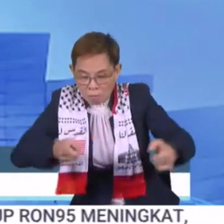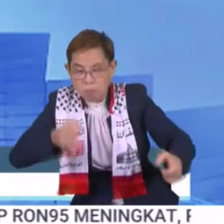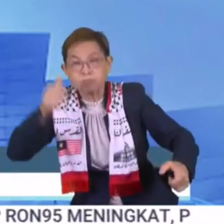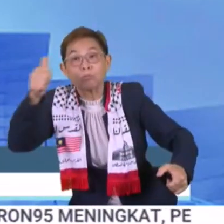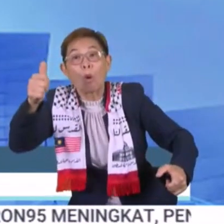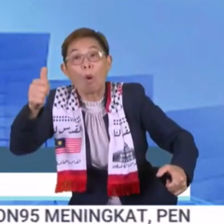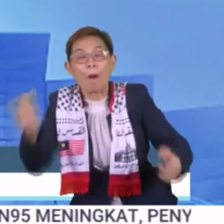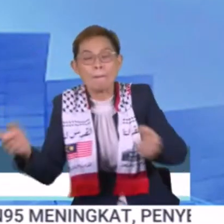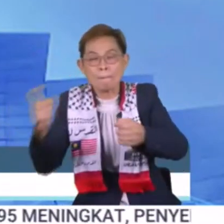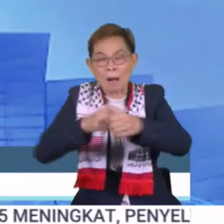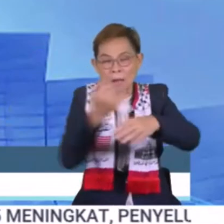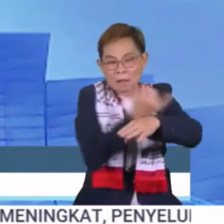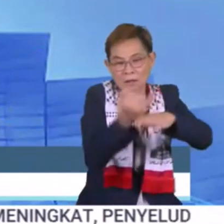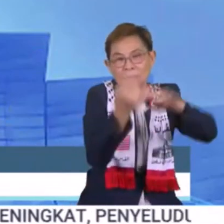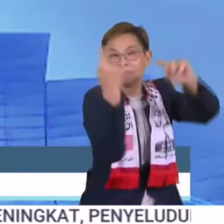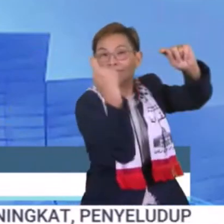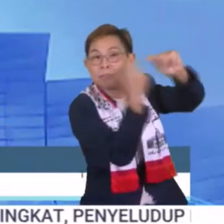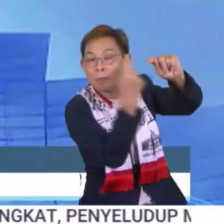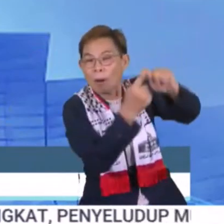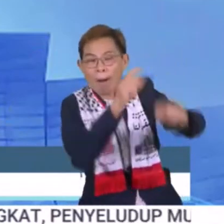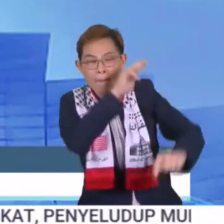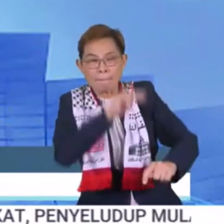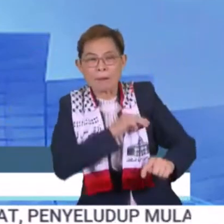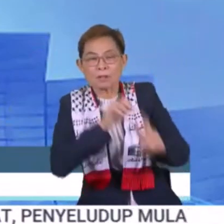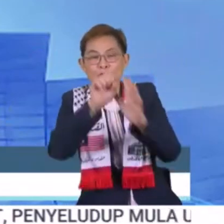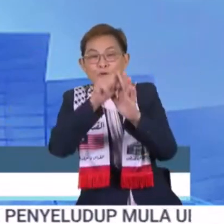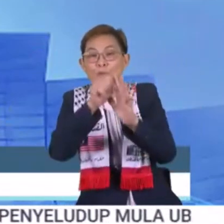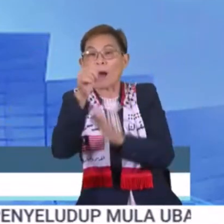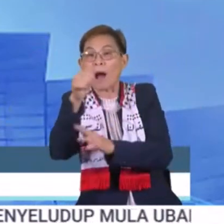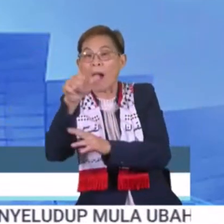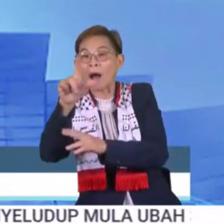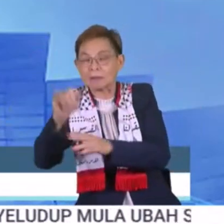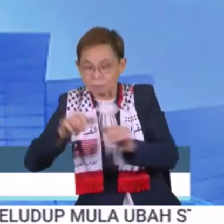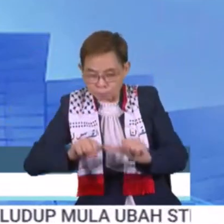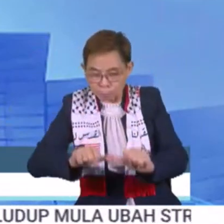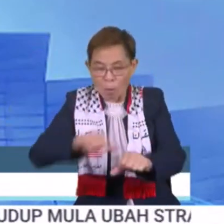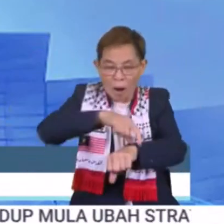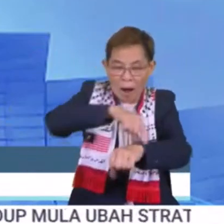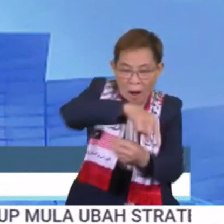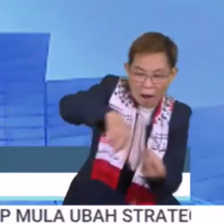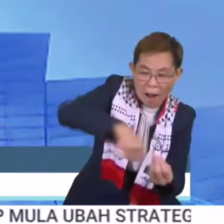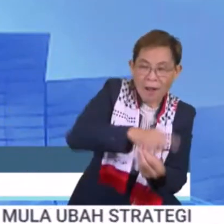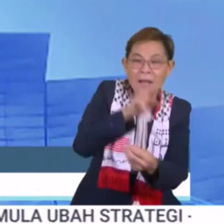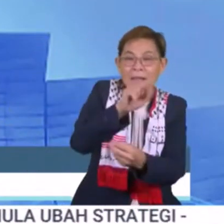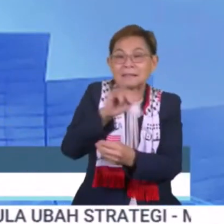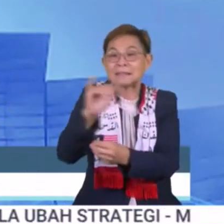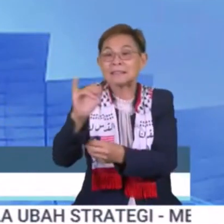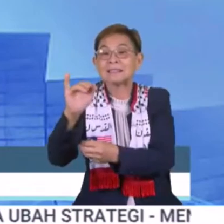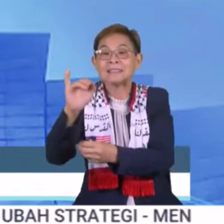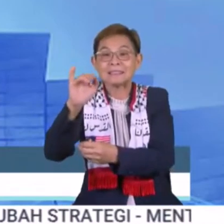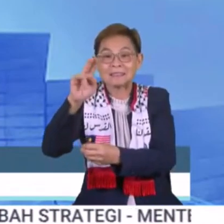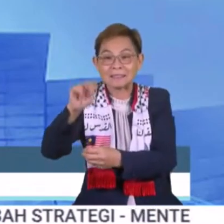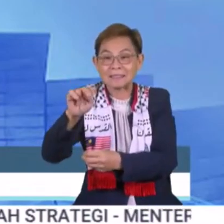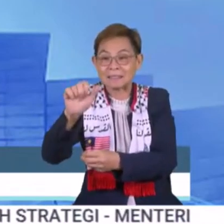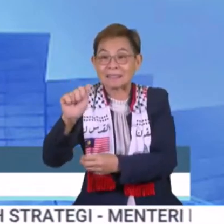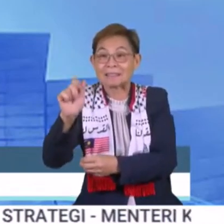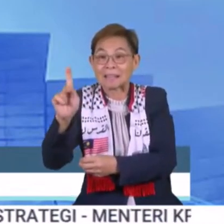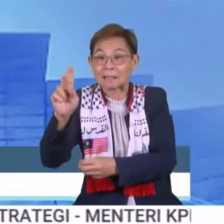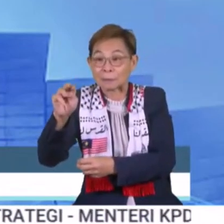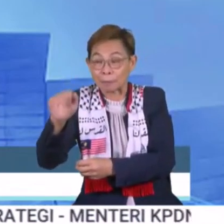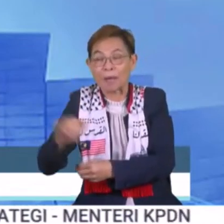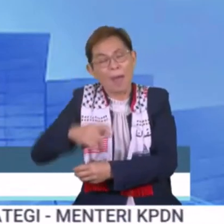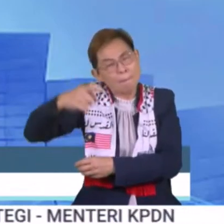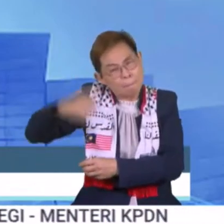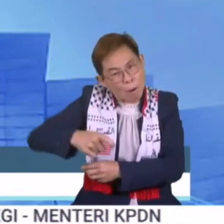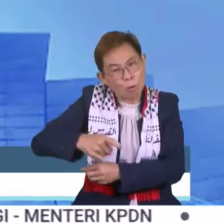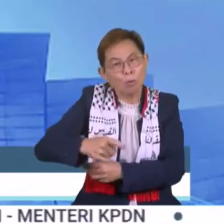baik berkaitan industri pembinaan. Menteri Sumber Asli dan Kelestarian Alam Nik Nazmi Nik Ahmad berkata, ia juga bagi memenuhi